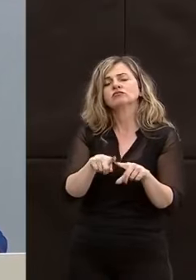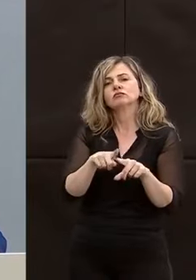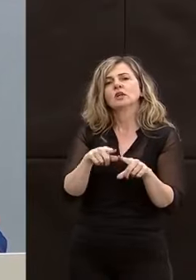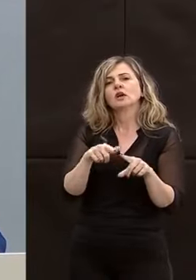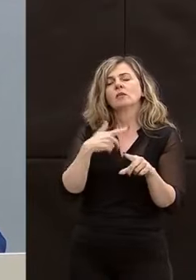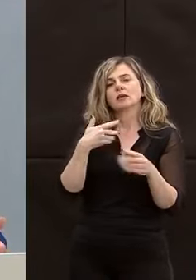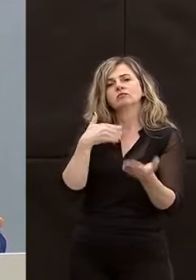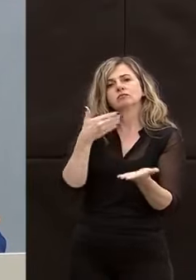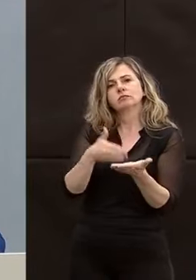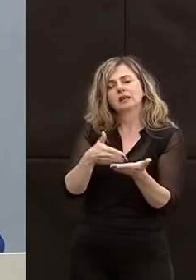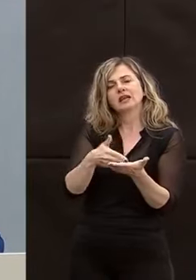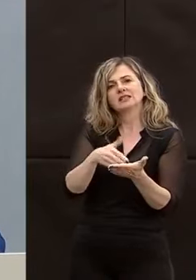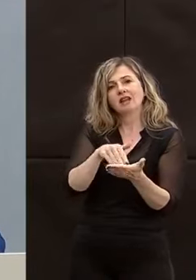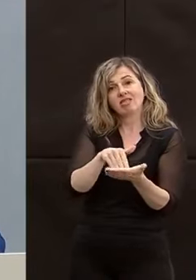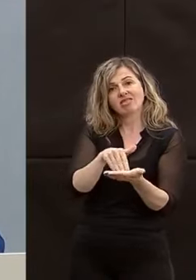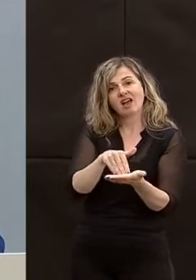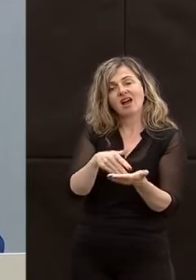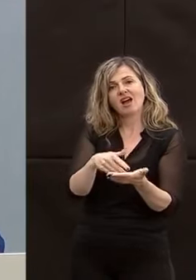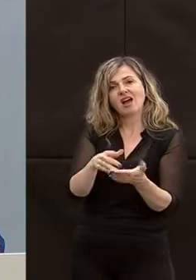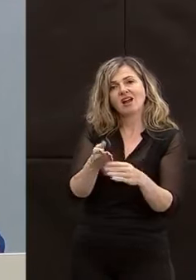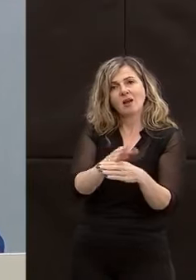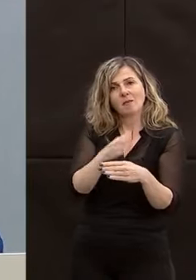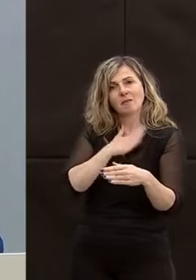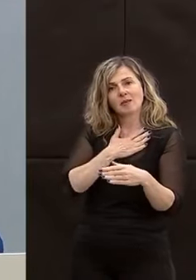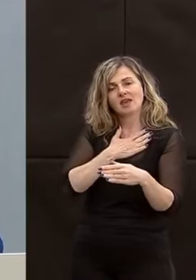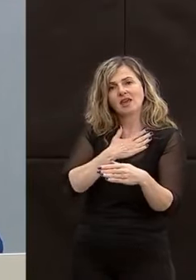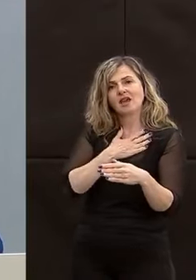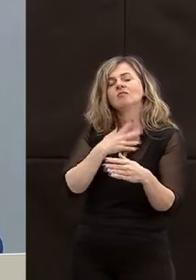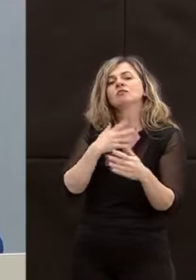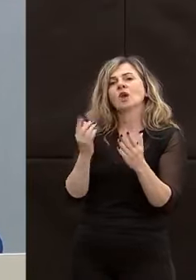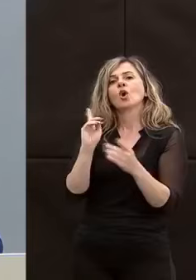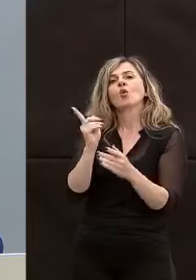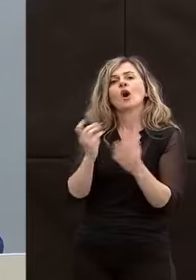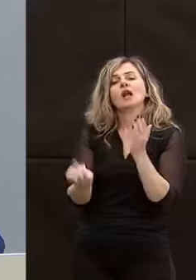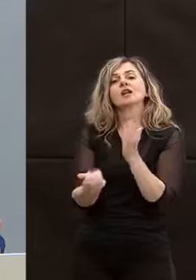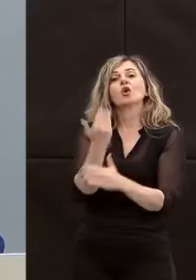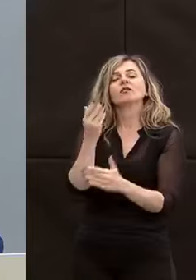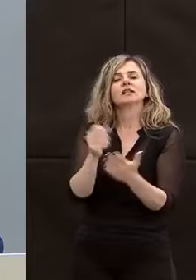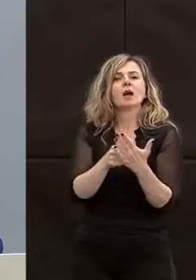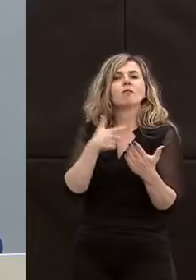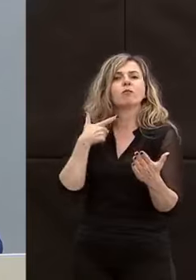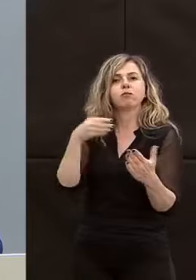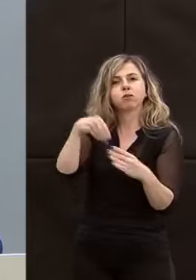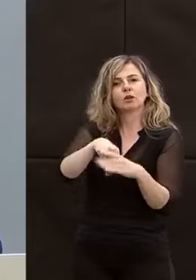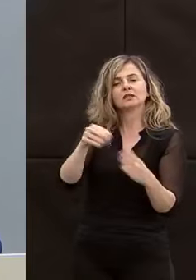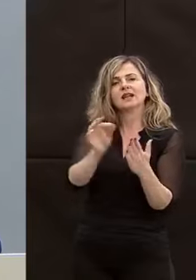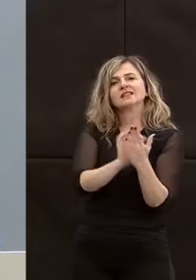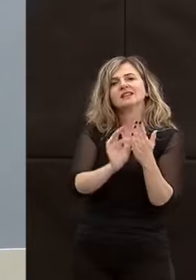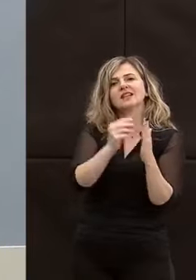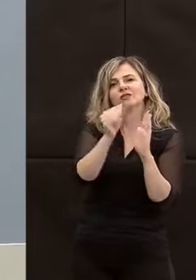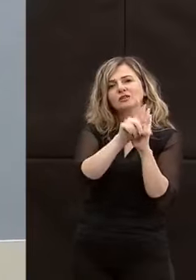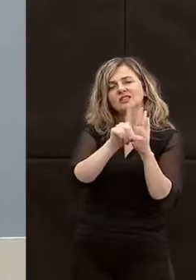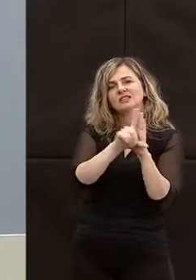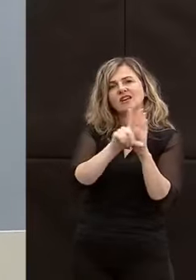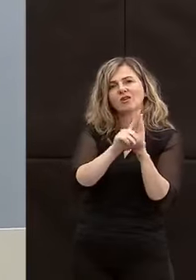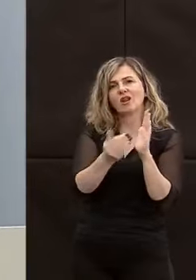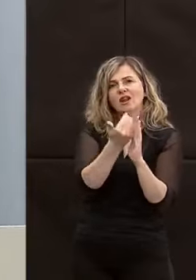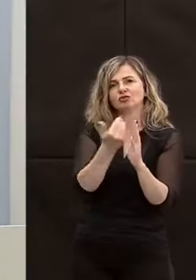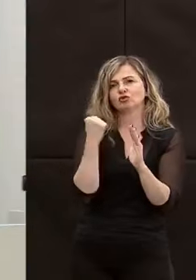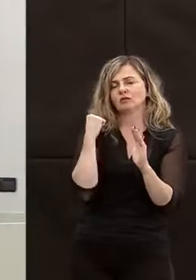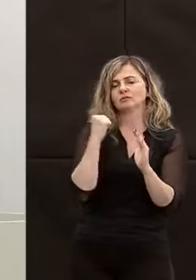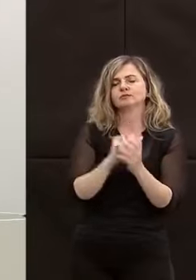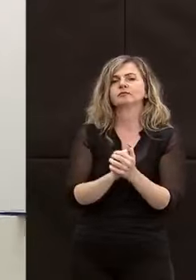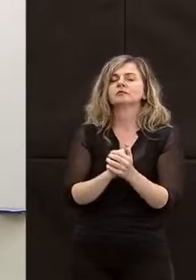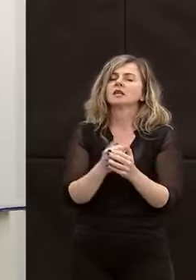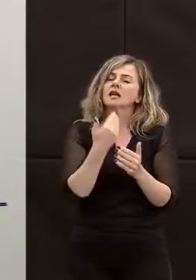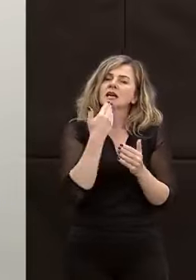presentare da parte mia quelle che sono le novità importanti all'interno di questo disegno di legge grazie